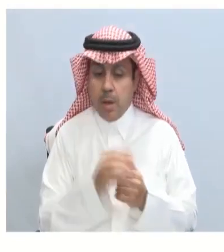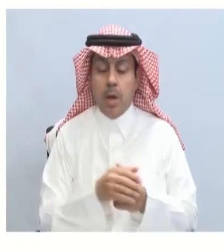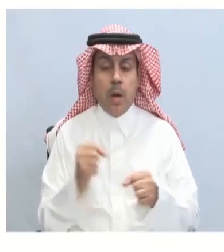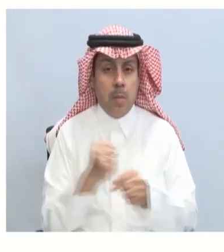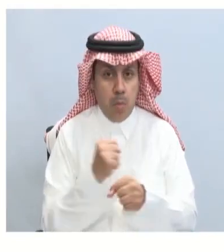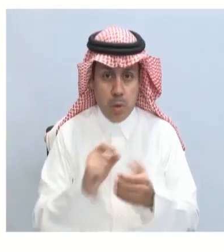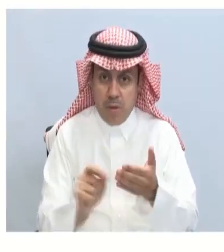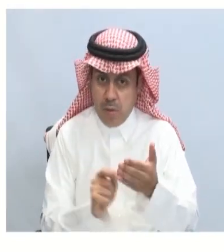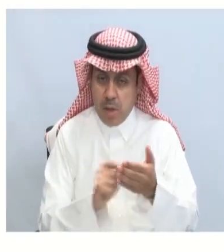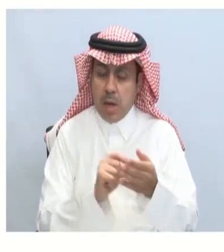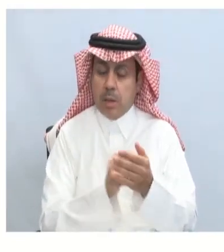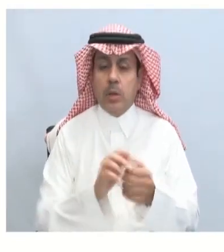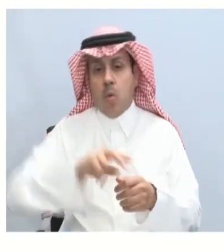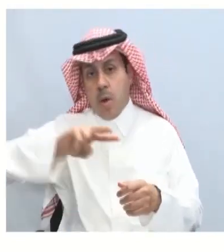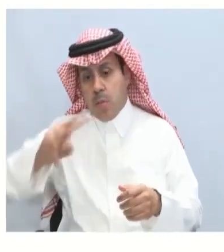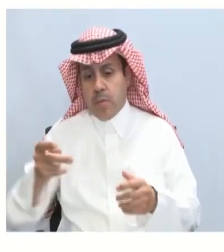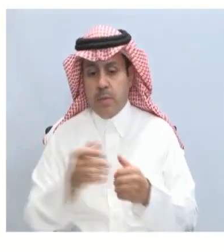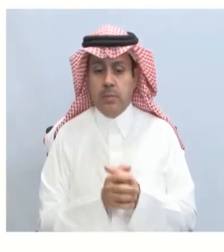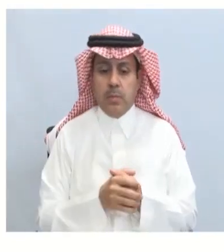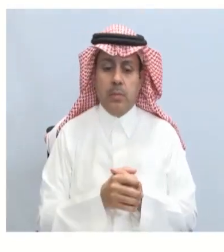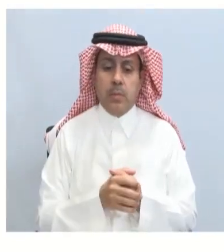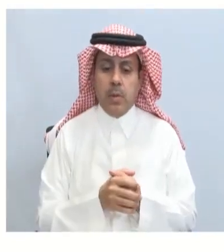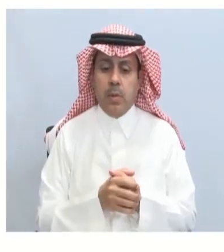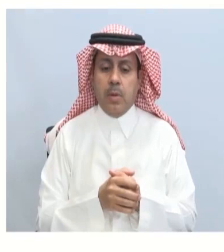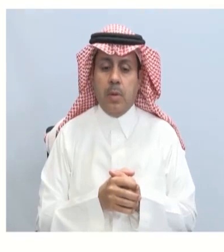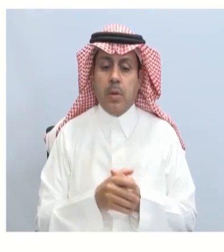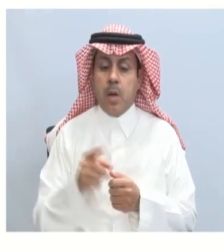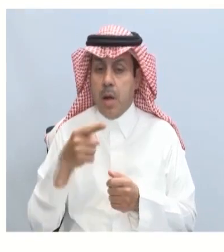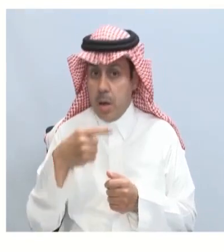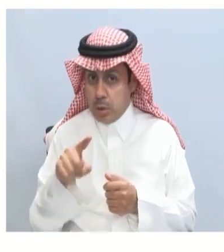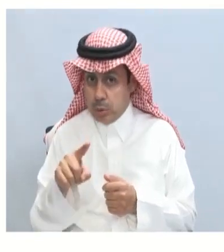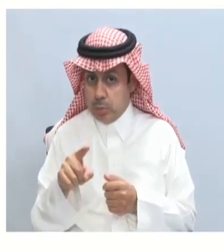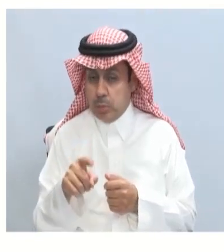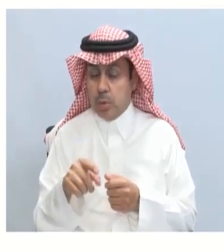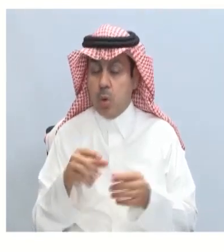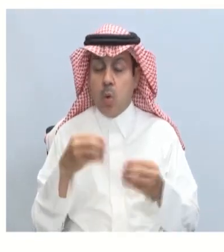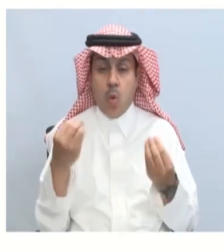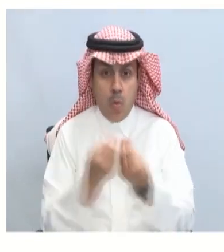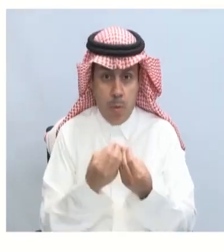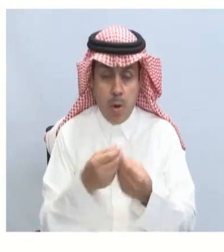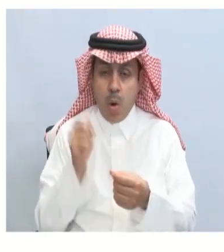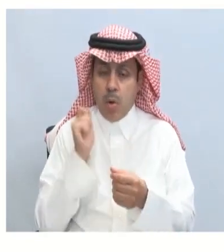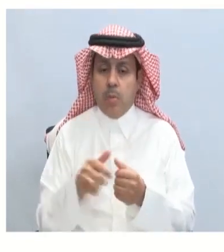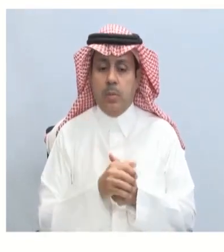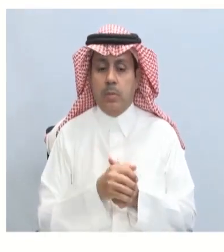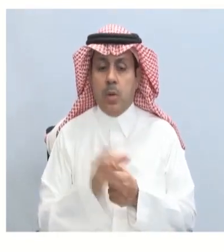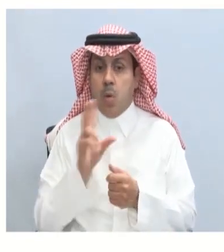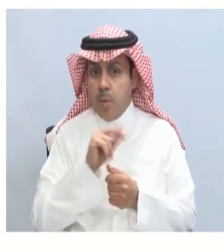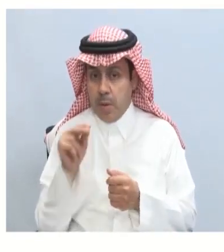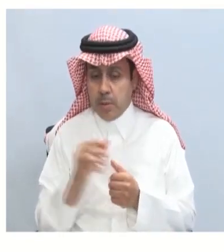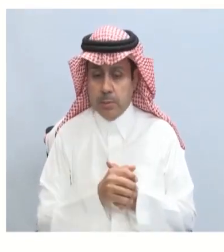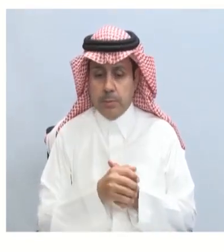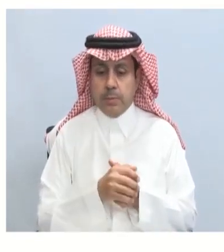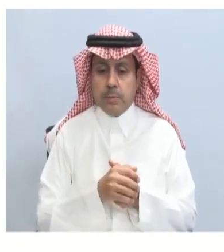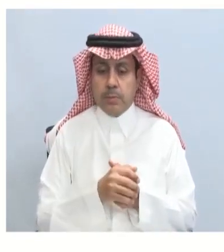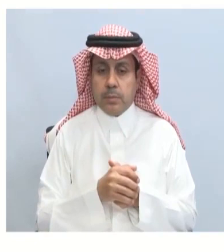العقد والمخالفه له من حيث حقيقه كل منهما وحكمه ومثاله ناتي